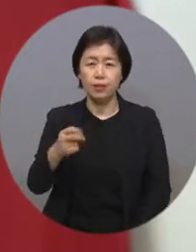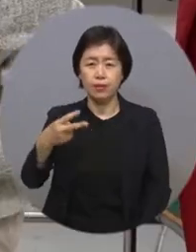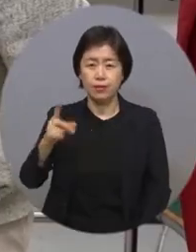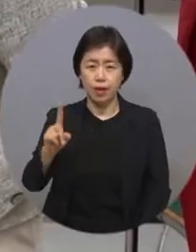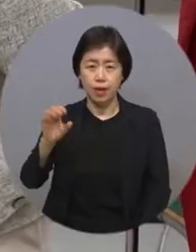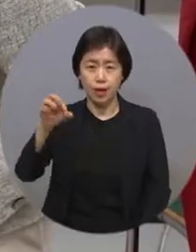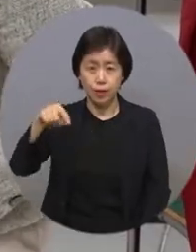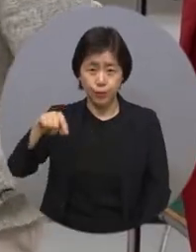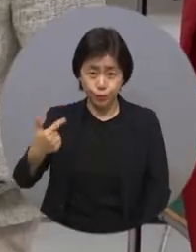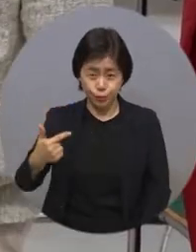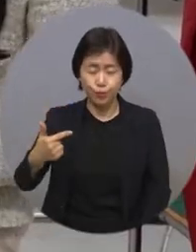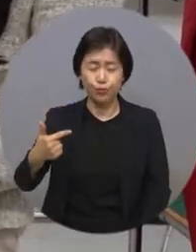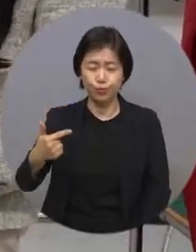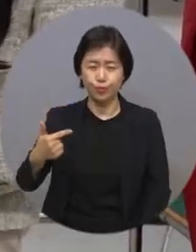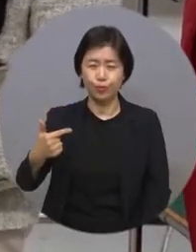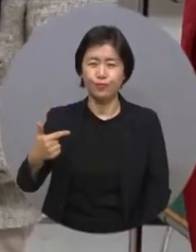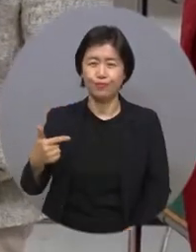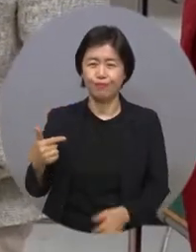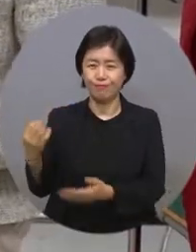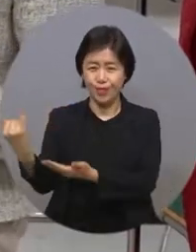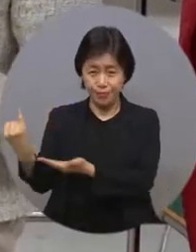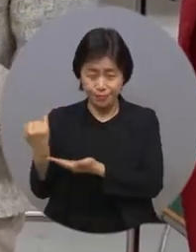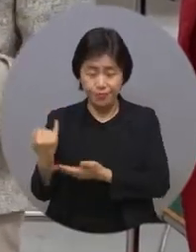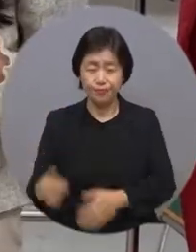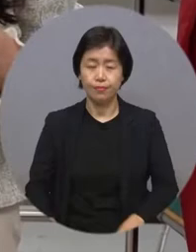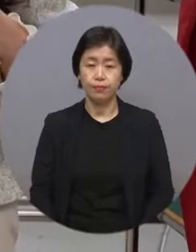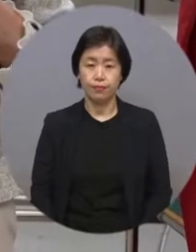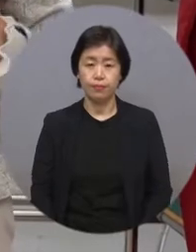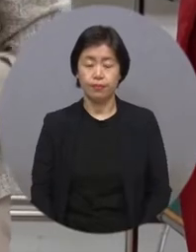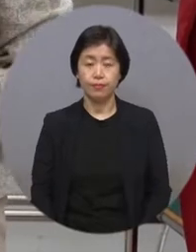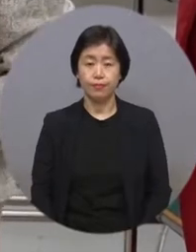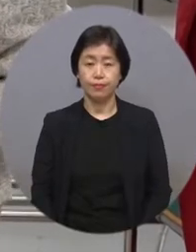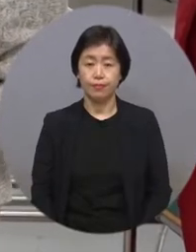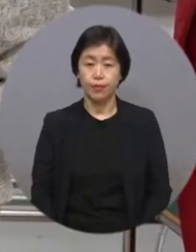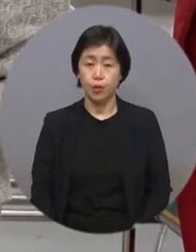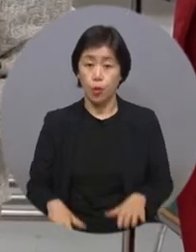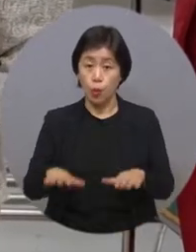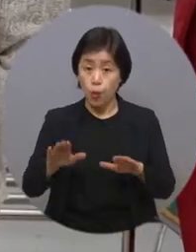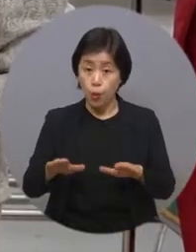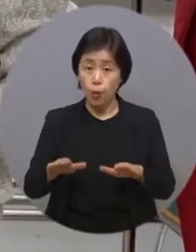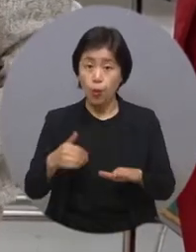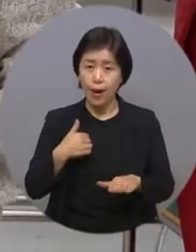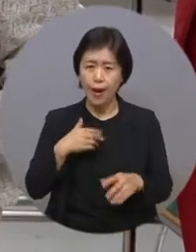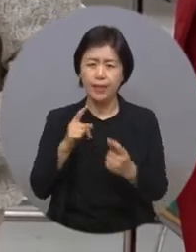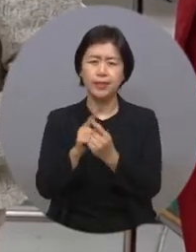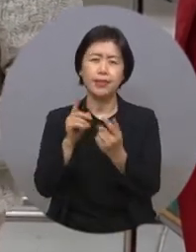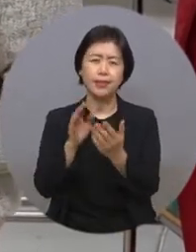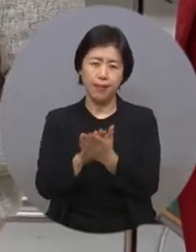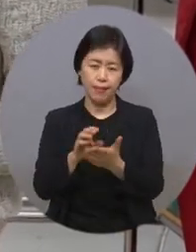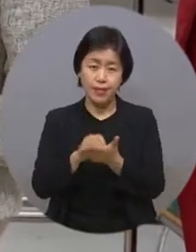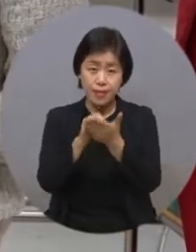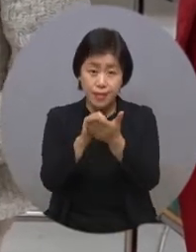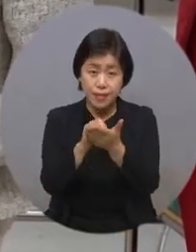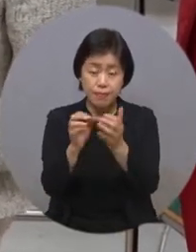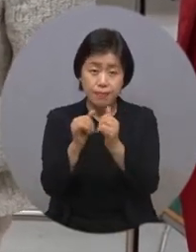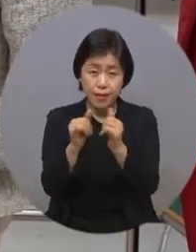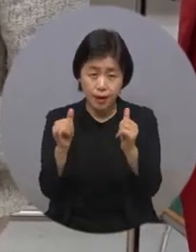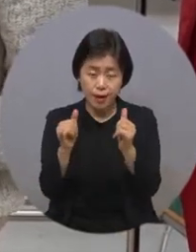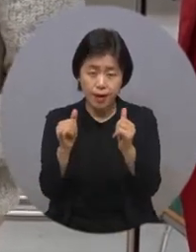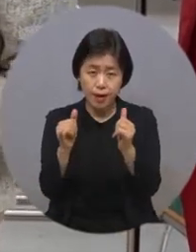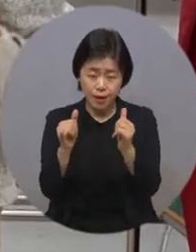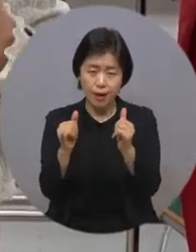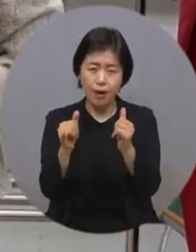모셨는데요. 안녕하세요. 안녕하세요. 먼저 이렇게 제가 오늘 직접 한번 신입사원분들이 어떻게 교육을